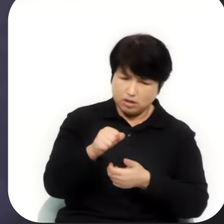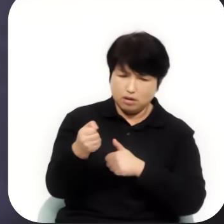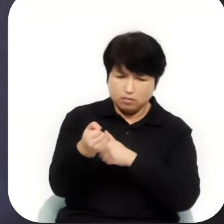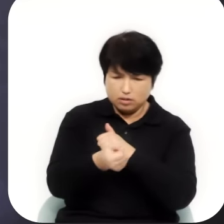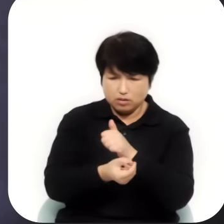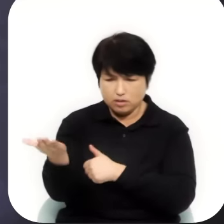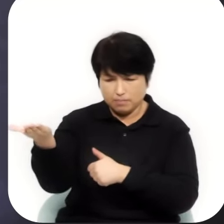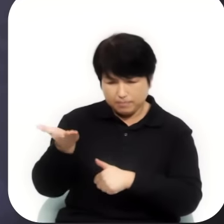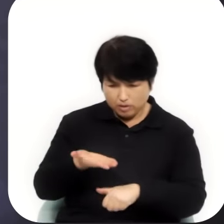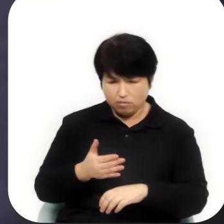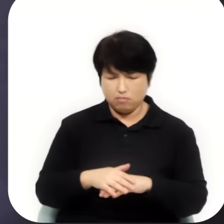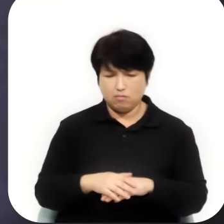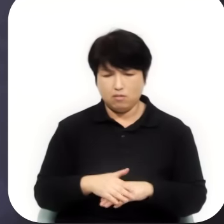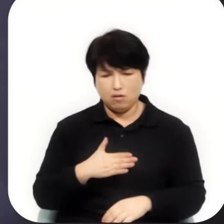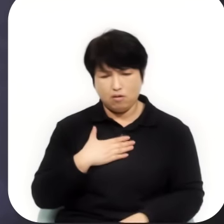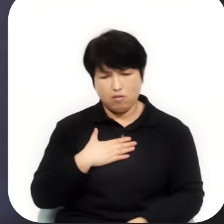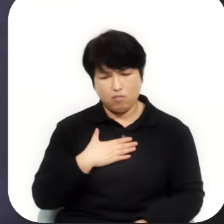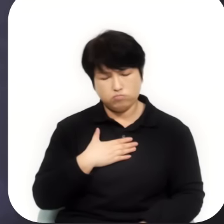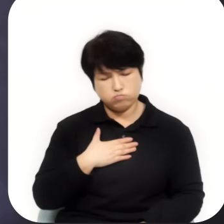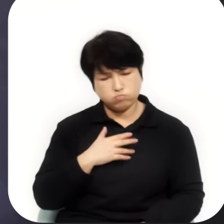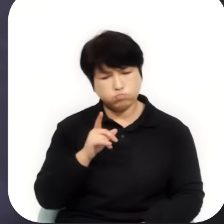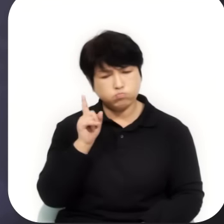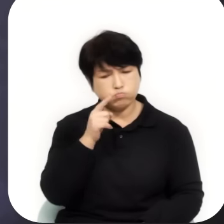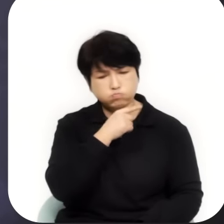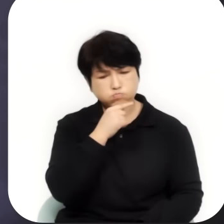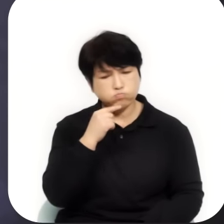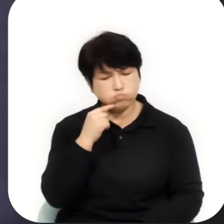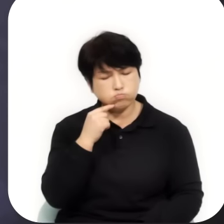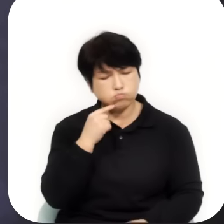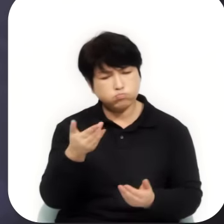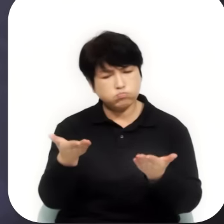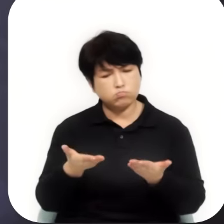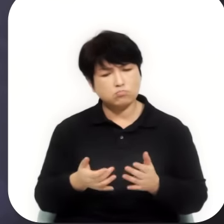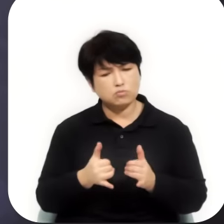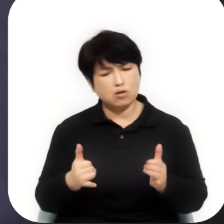마치 자기도 큰 피해를 입은 사람처럼 내가 볼 때는